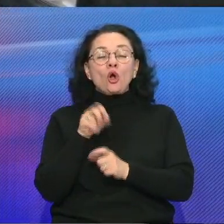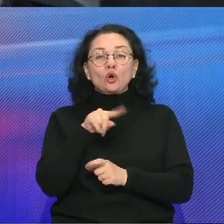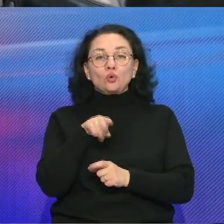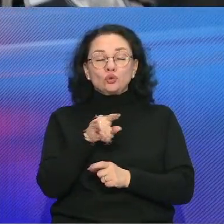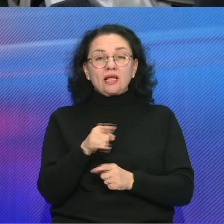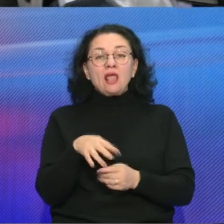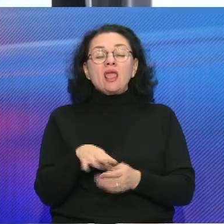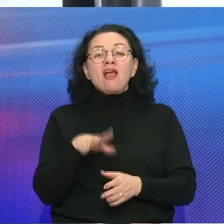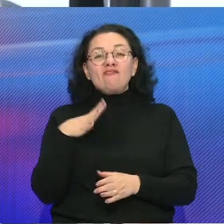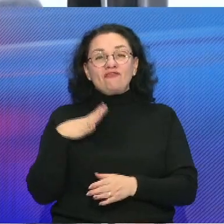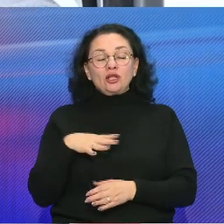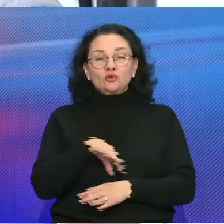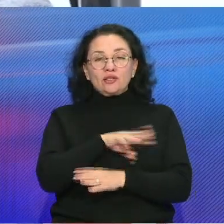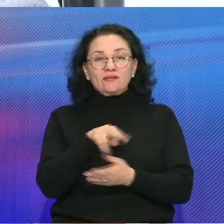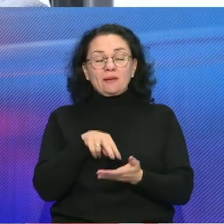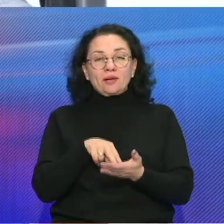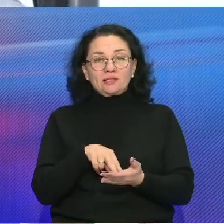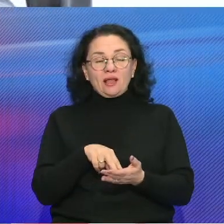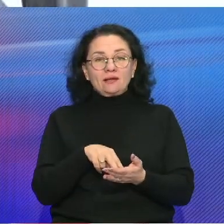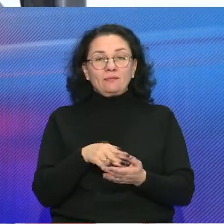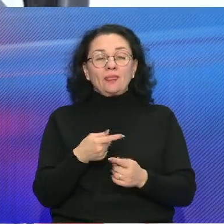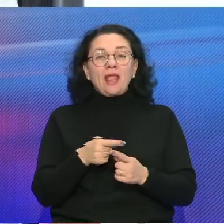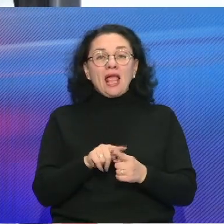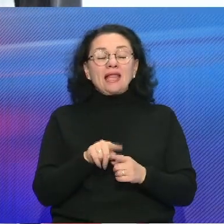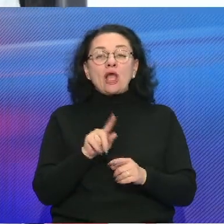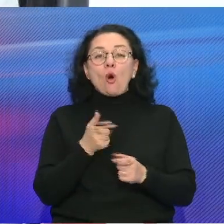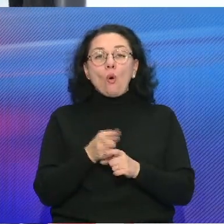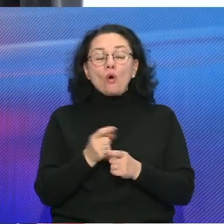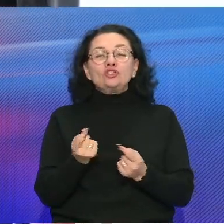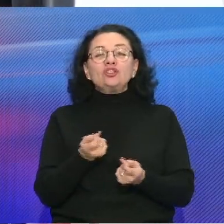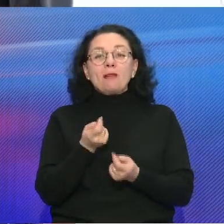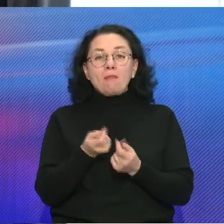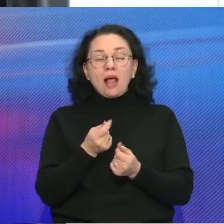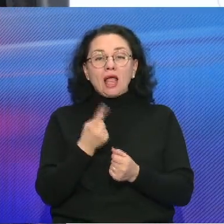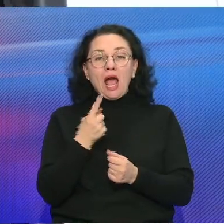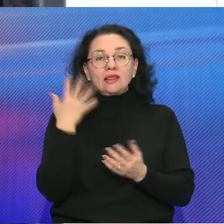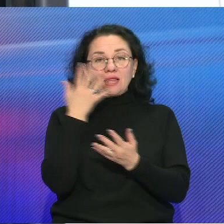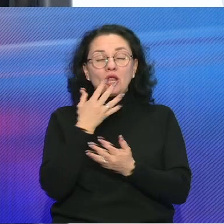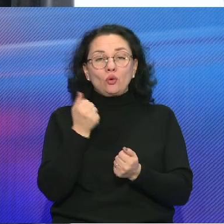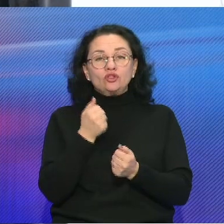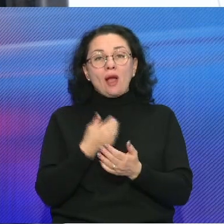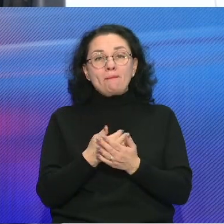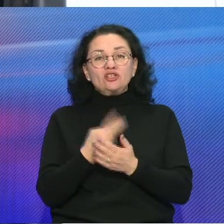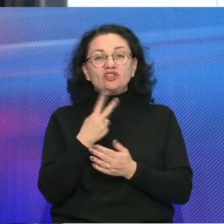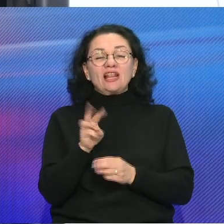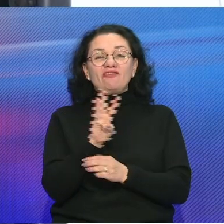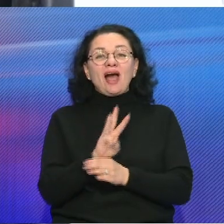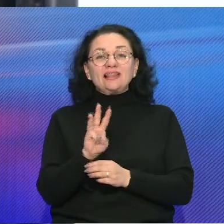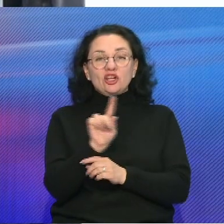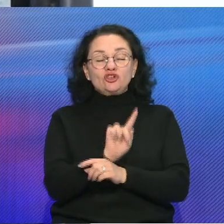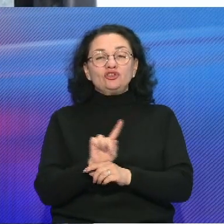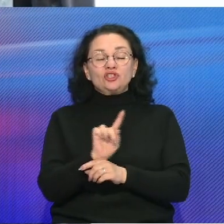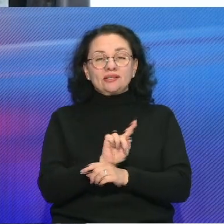вымушаны прастойваць. Цэлую ноч пропуску – это так еще мало. Обычно там 2-3 часа. А если стаяць в